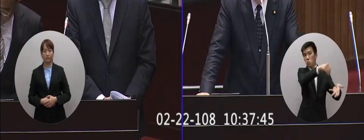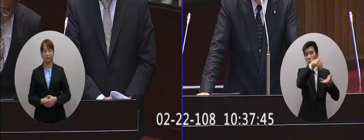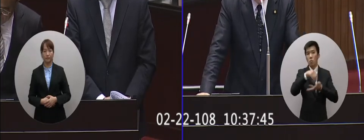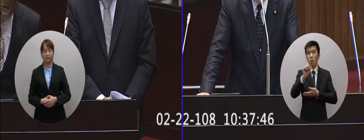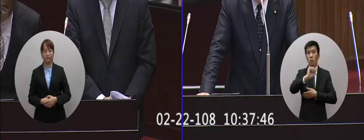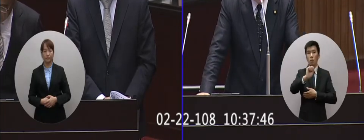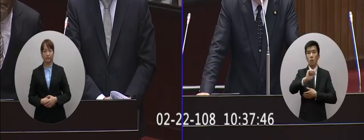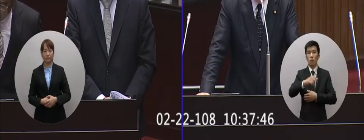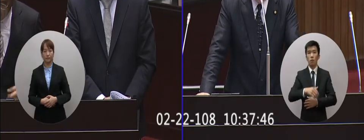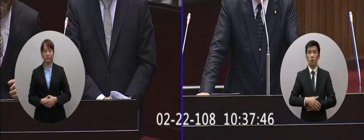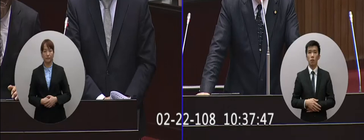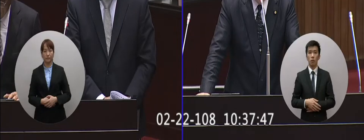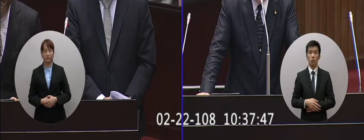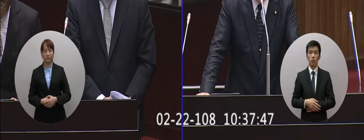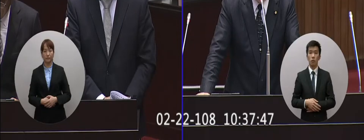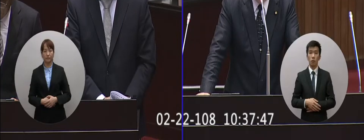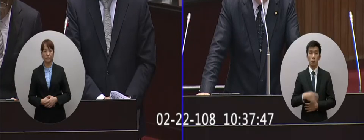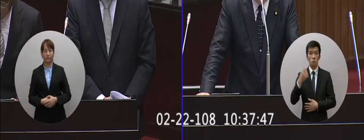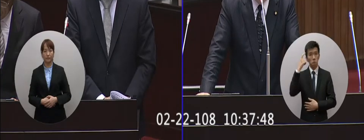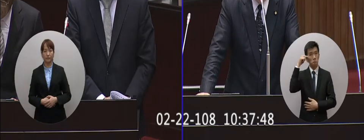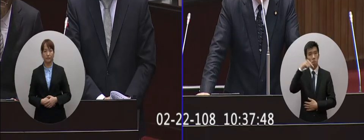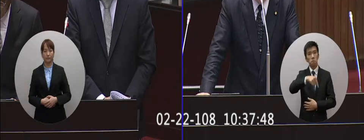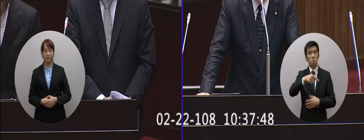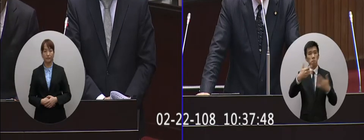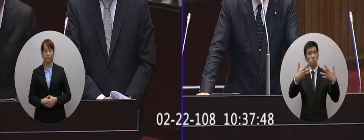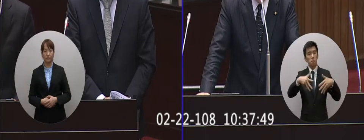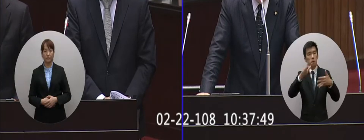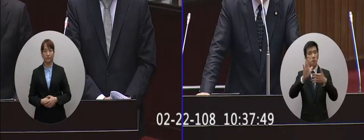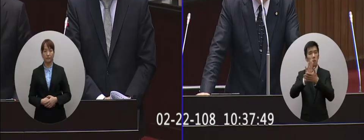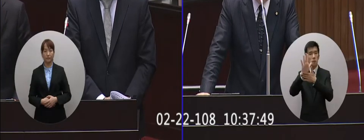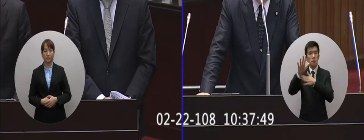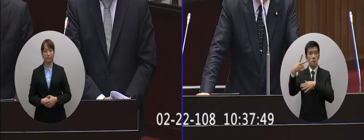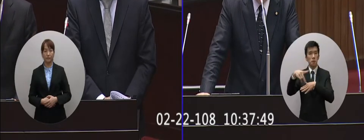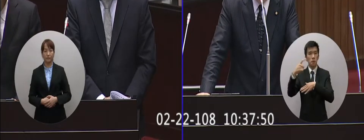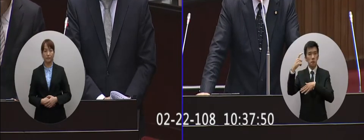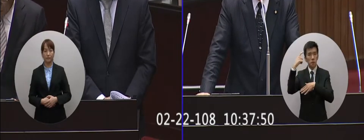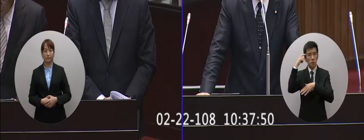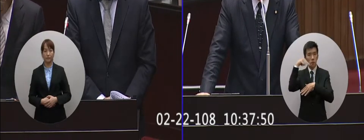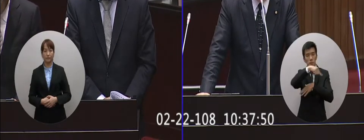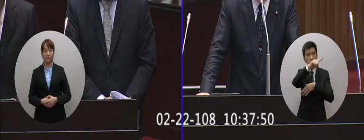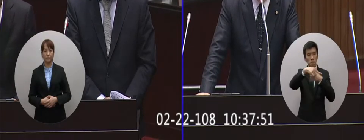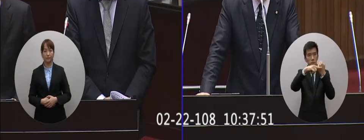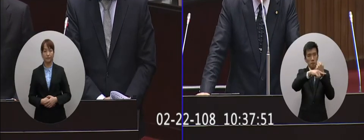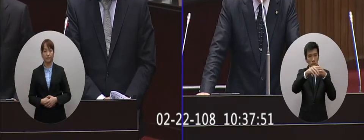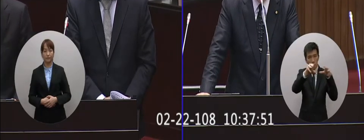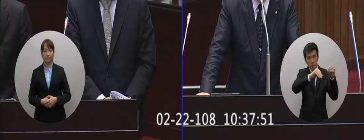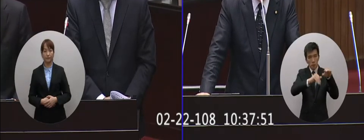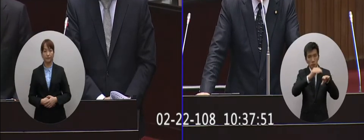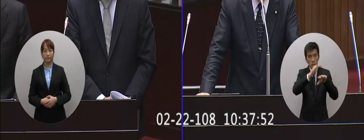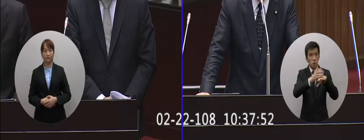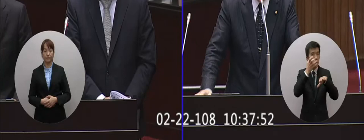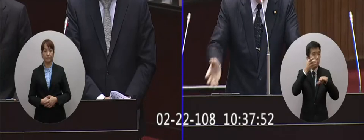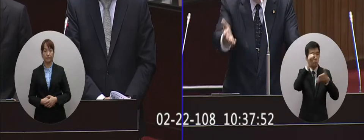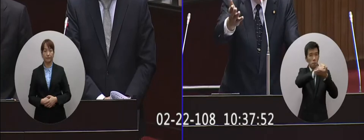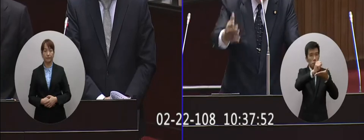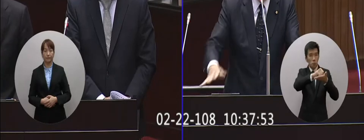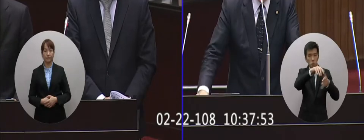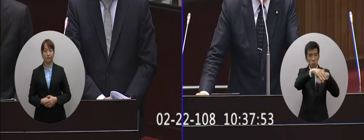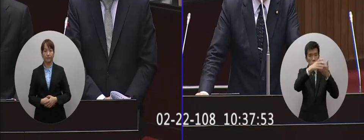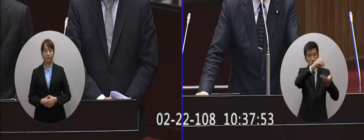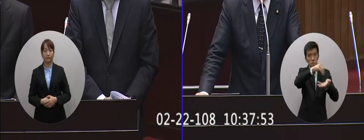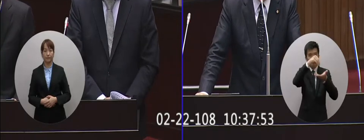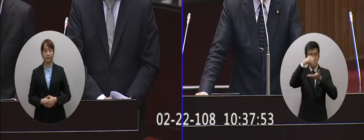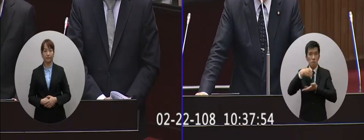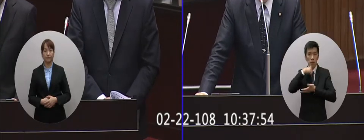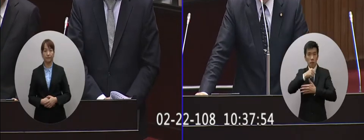说，在未来是不是还有机会让这些资料、让这些成果放在本国？我